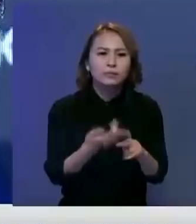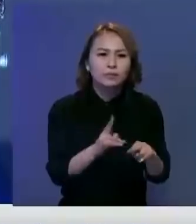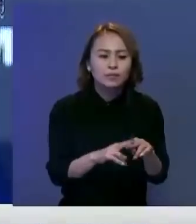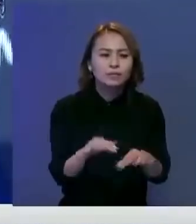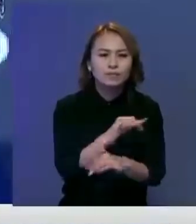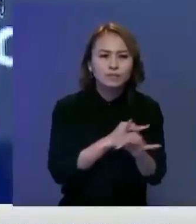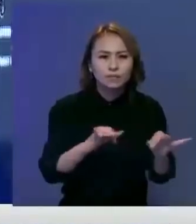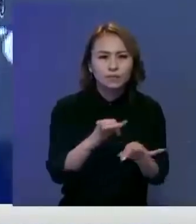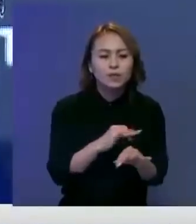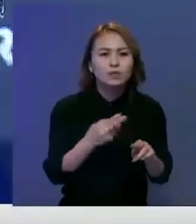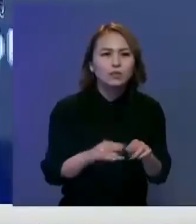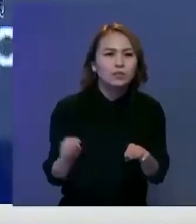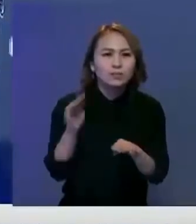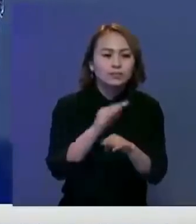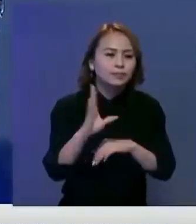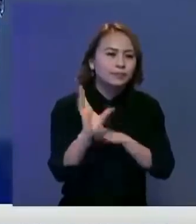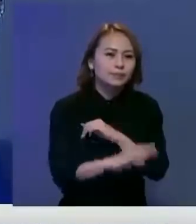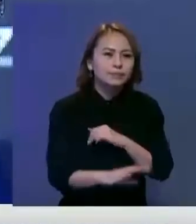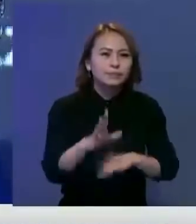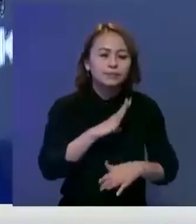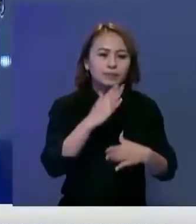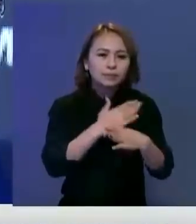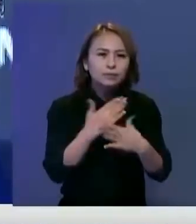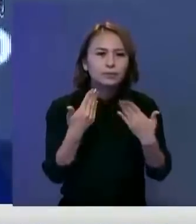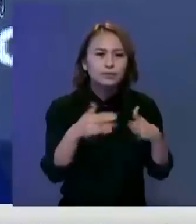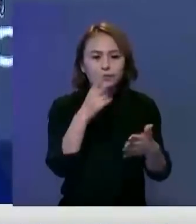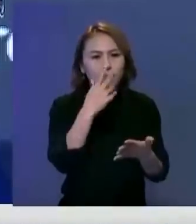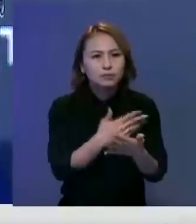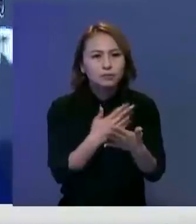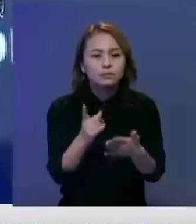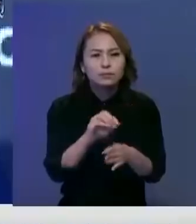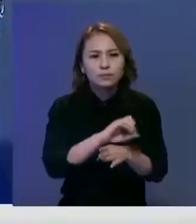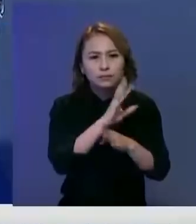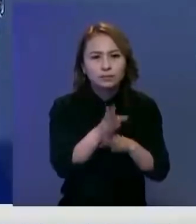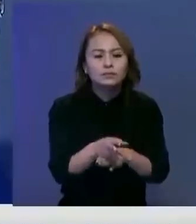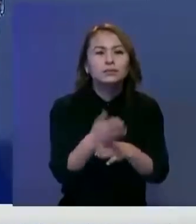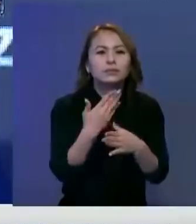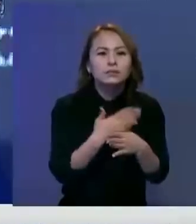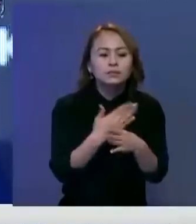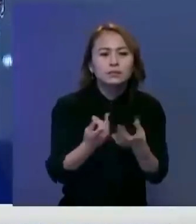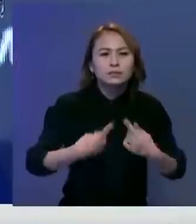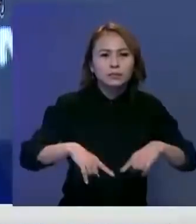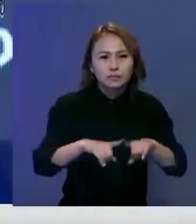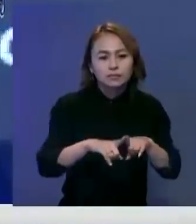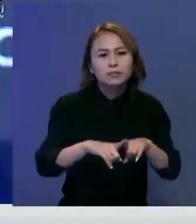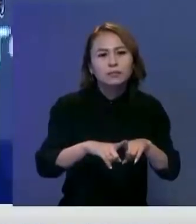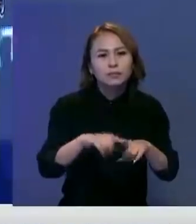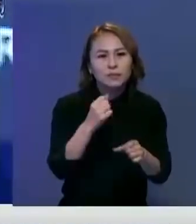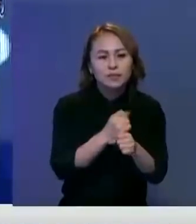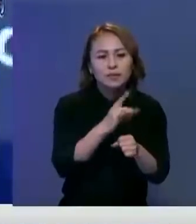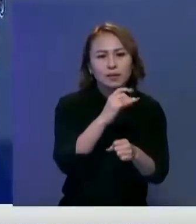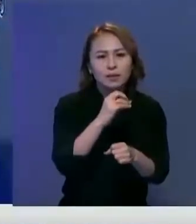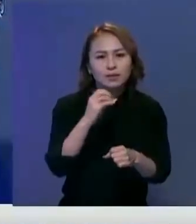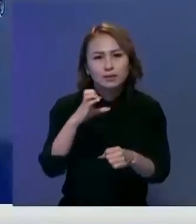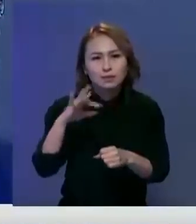пұсықталады. Және соңғысы бұл қайырындылық көмектің ашықтың қамтамасы еті үшін қайырындылық үйімдардың реестр жасалатын болады.